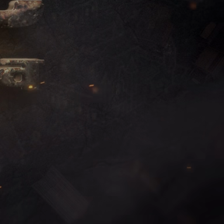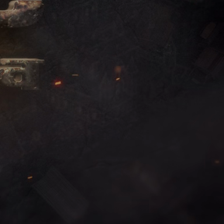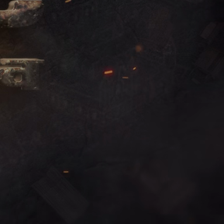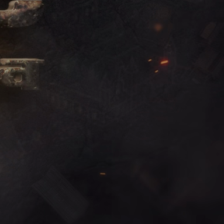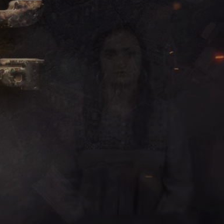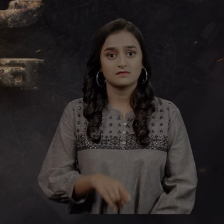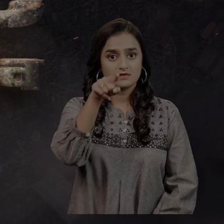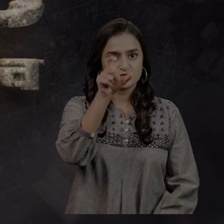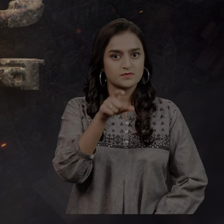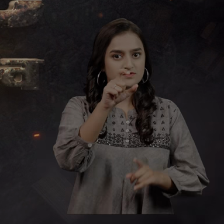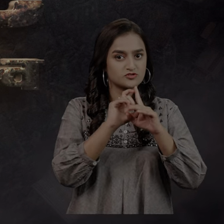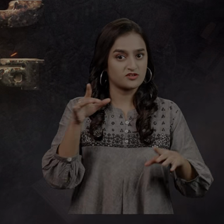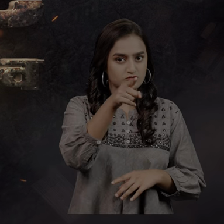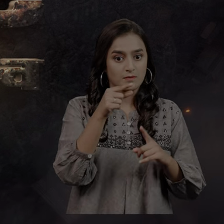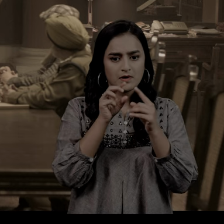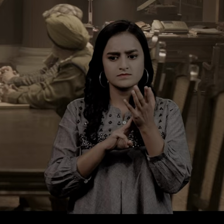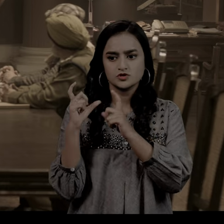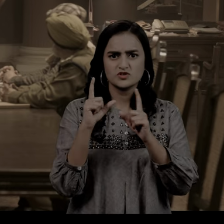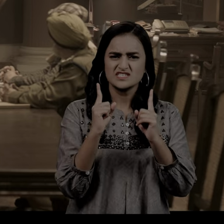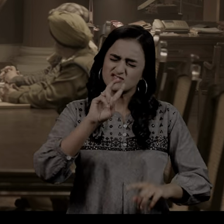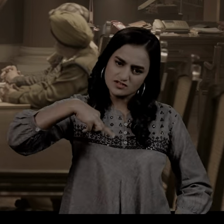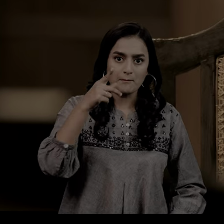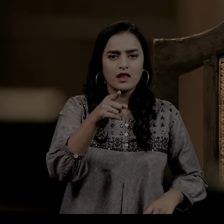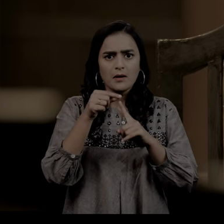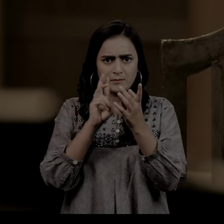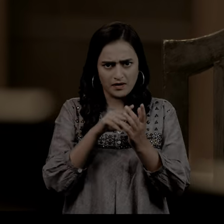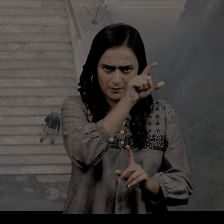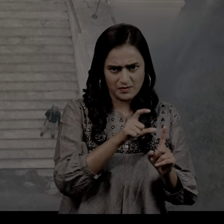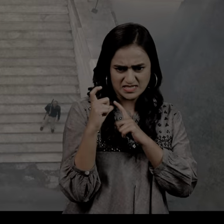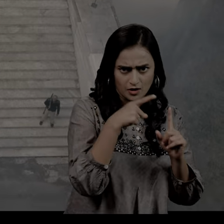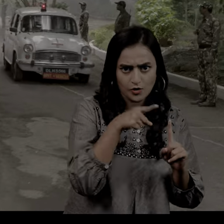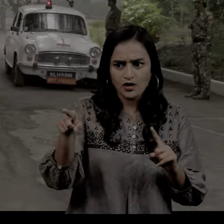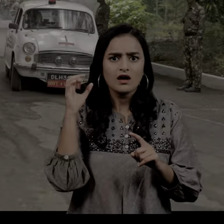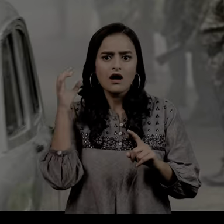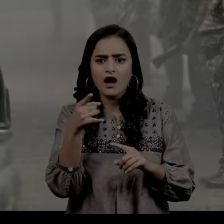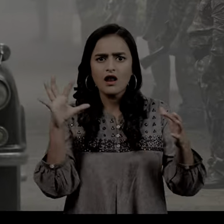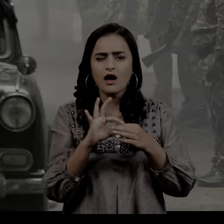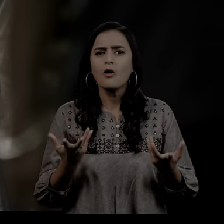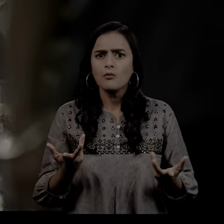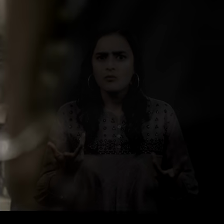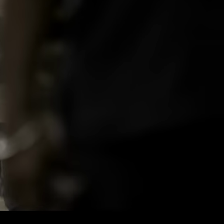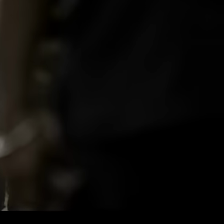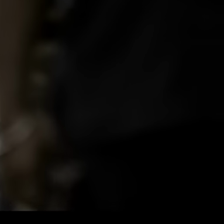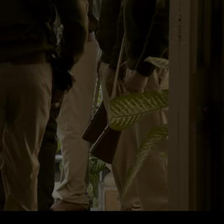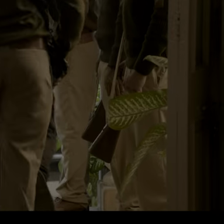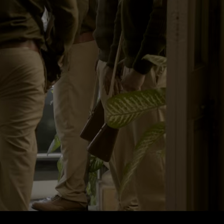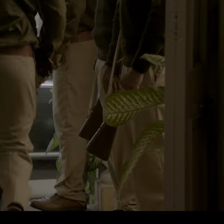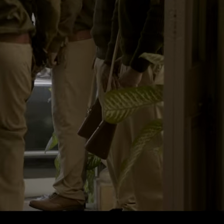है Ajna रस आफ़ करने नागेश्वारणां का क्या पस्योज रेडिस कियो सब्ढंदभ